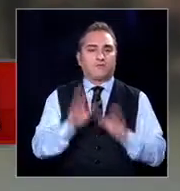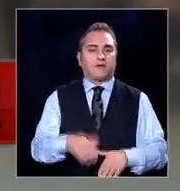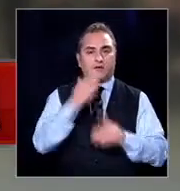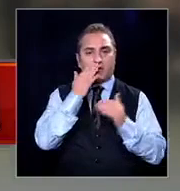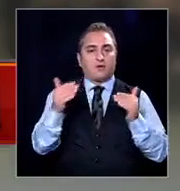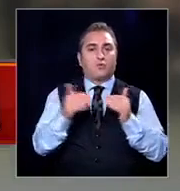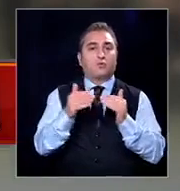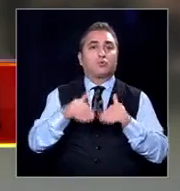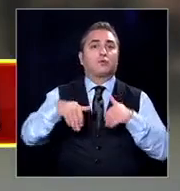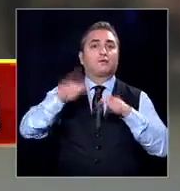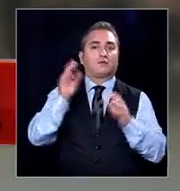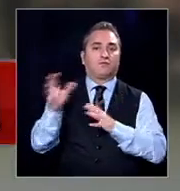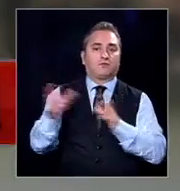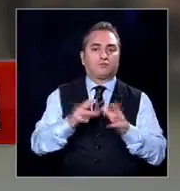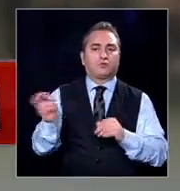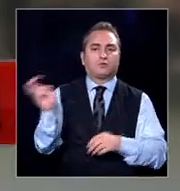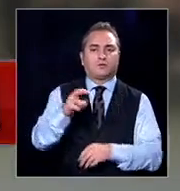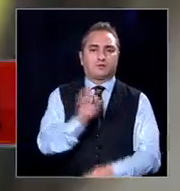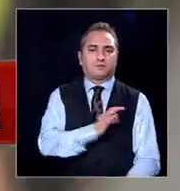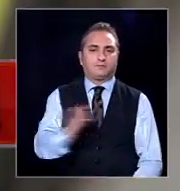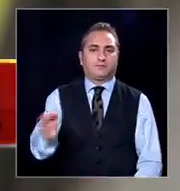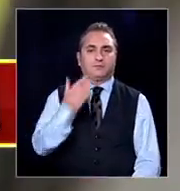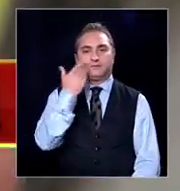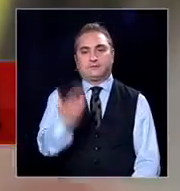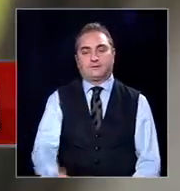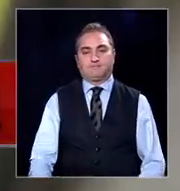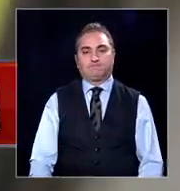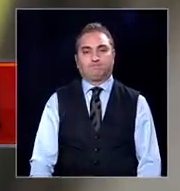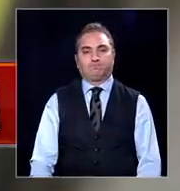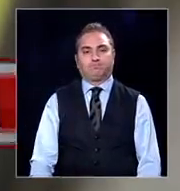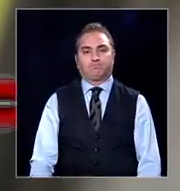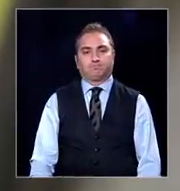olmayan oyuncunun sahaya çıkmadığını belirtti.